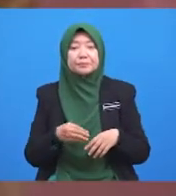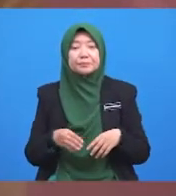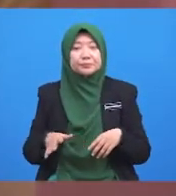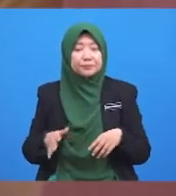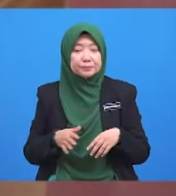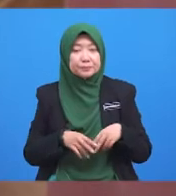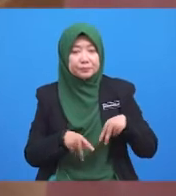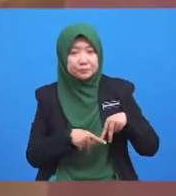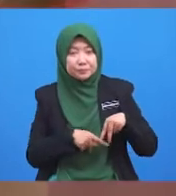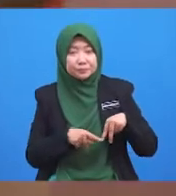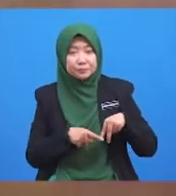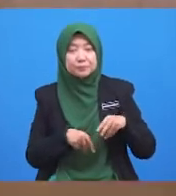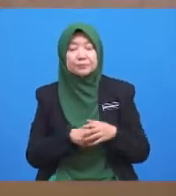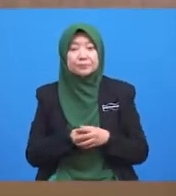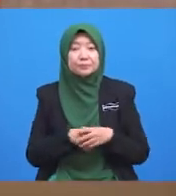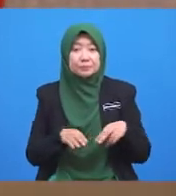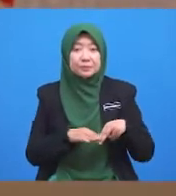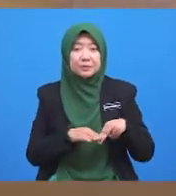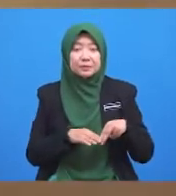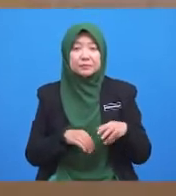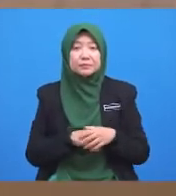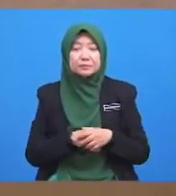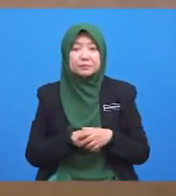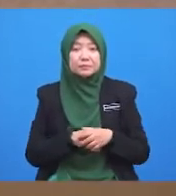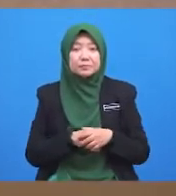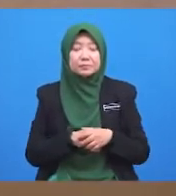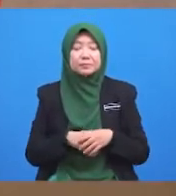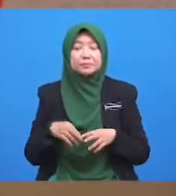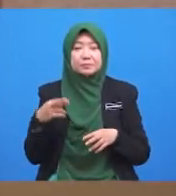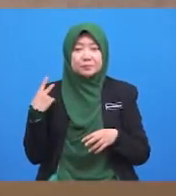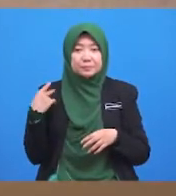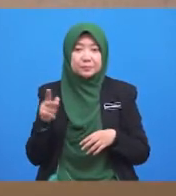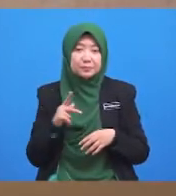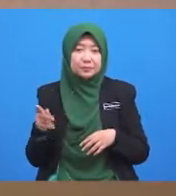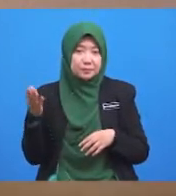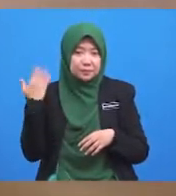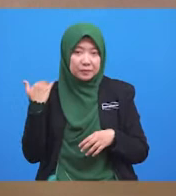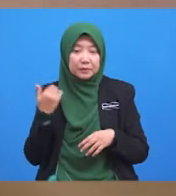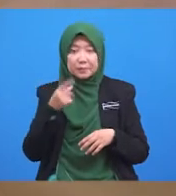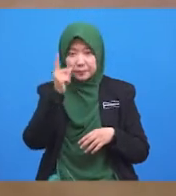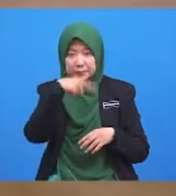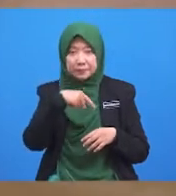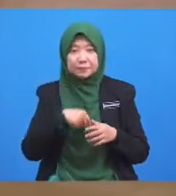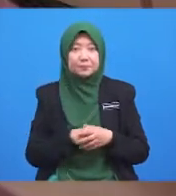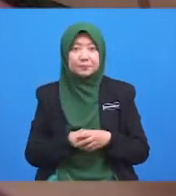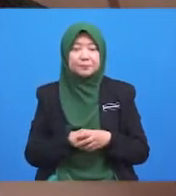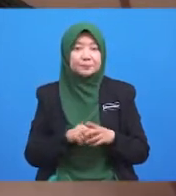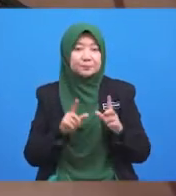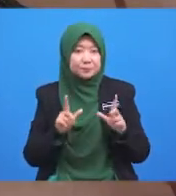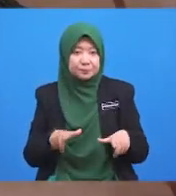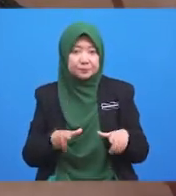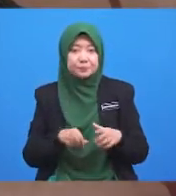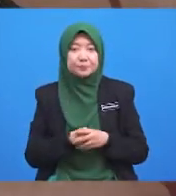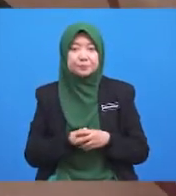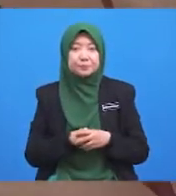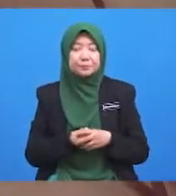dengan meletakkan pad Faraday. Seterusnya, kaki kanan belakang dan hadapan juga pada betis dan peha